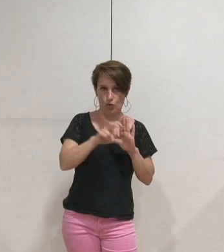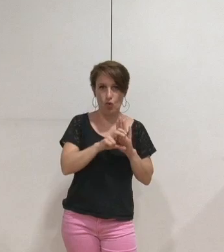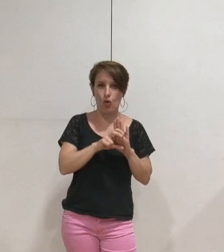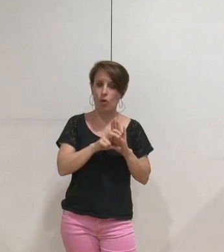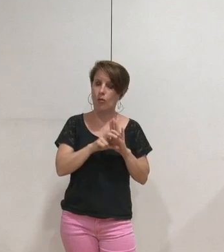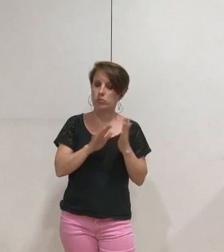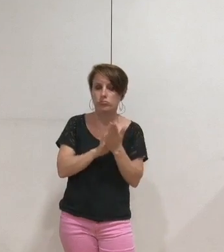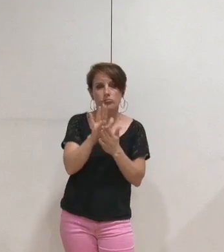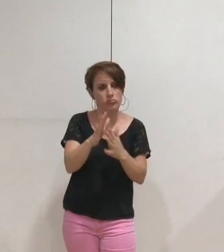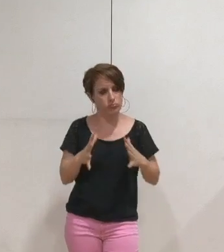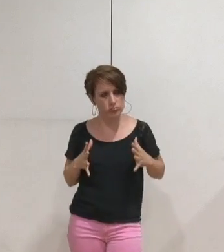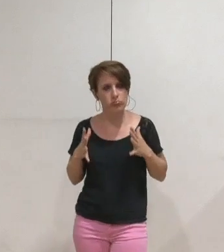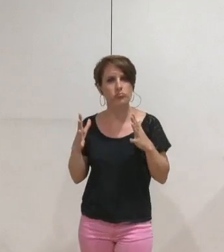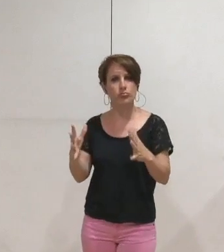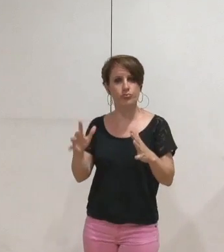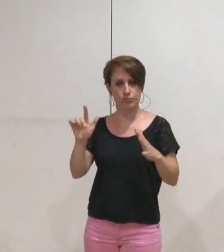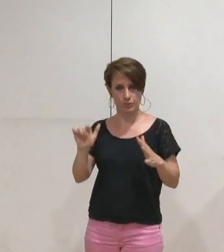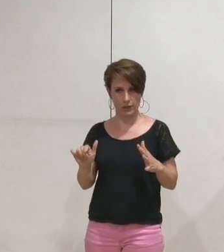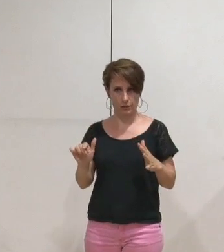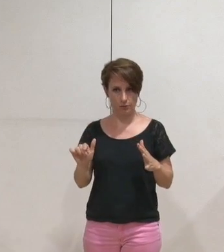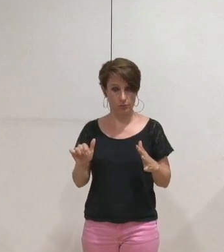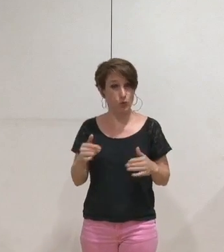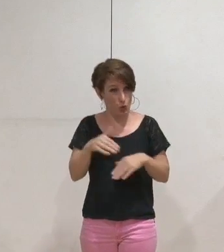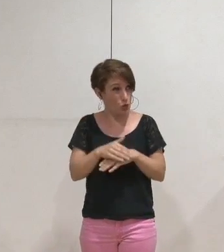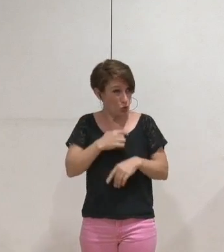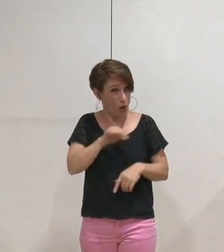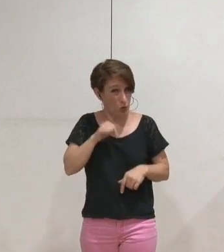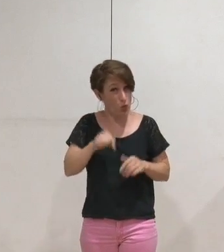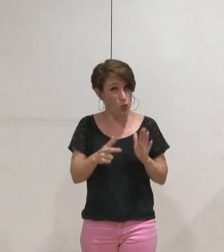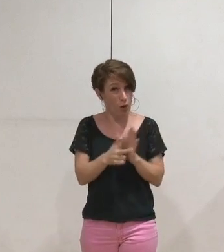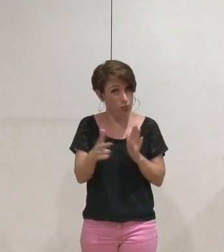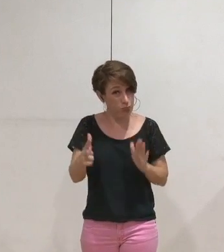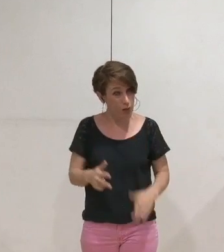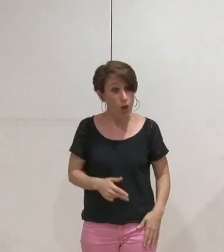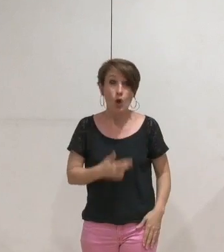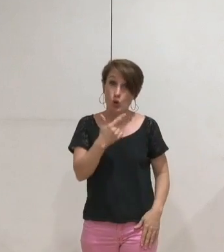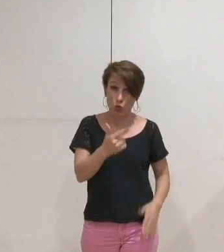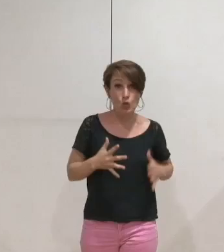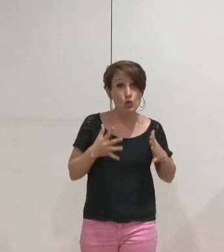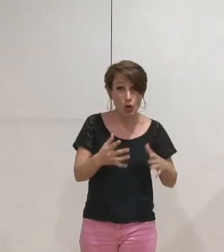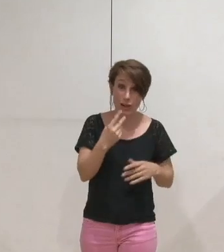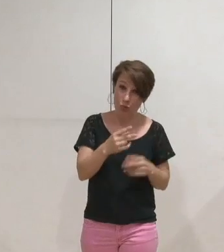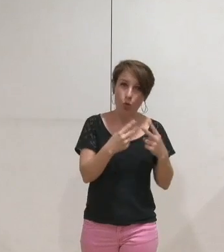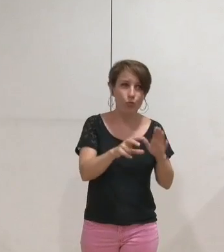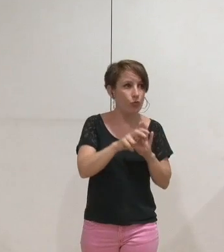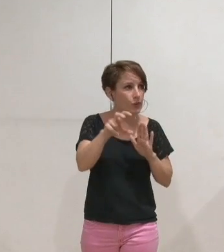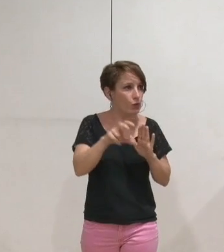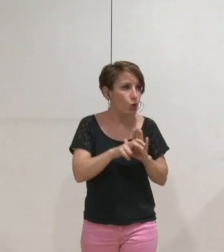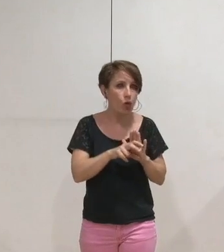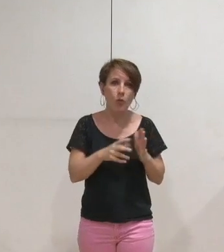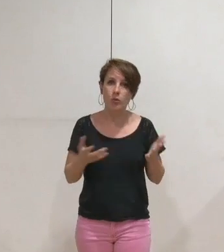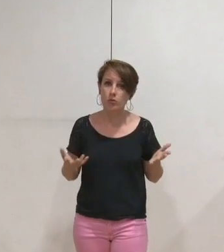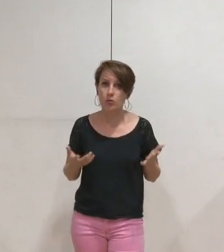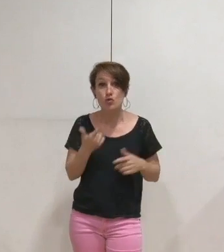approuver ce soir deux engagements de contreparties apportés par la Ville de Grenoble je ne sais pas comment le